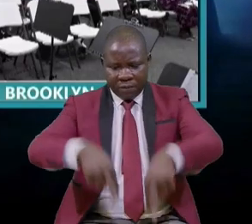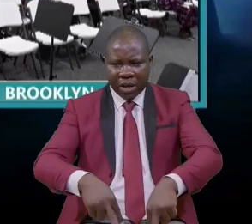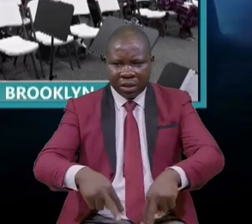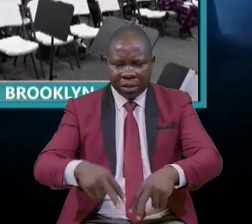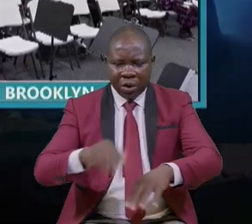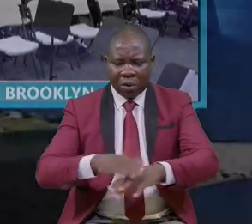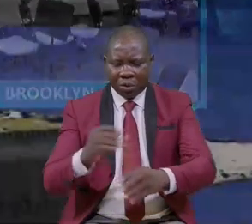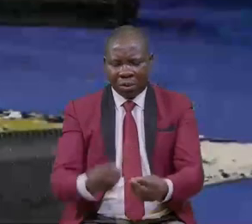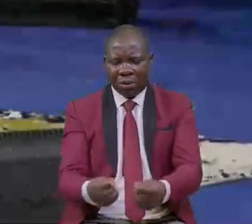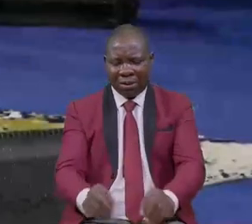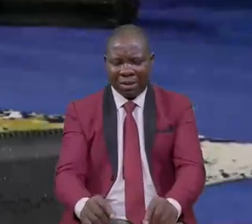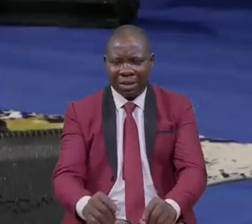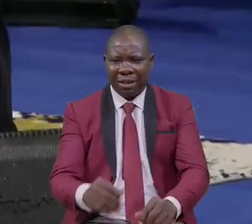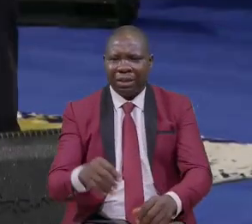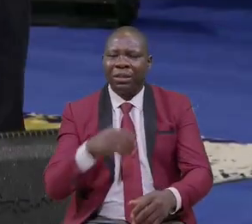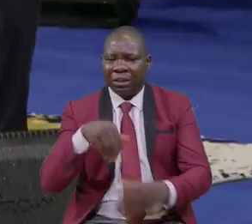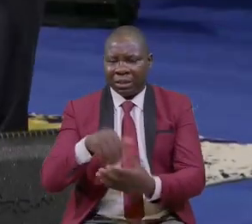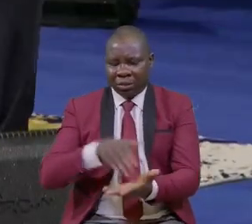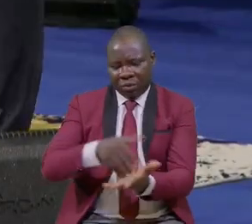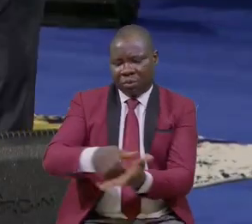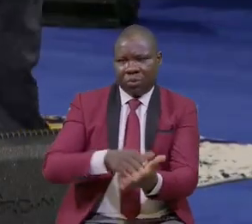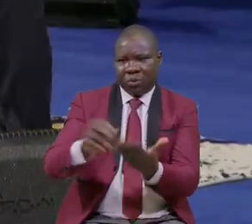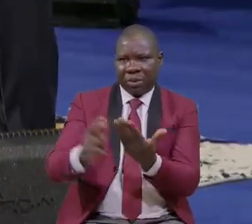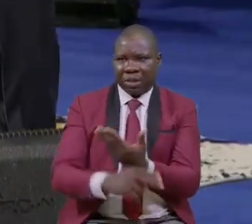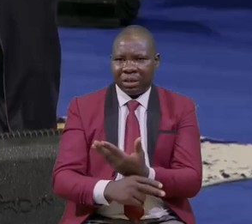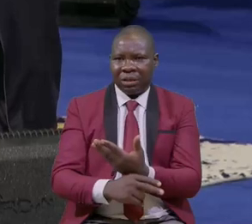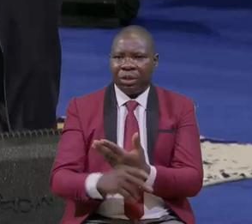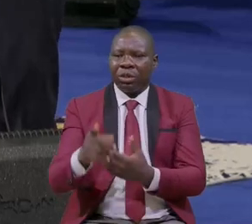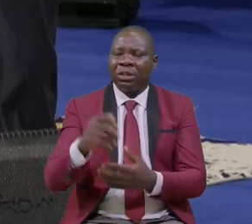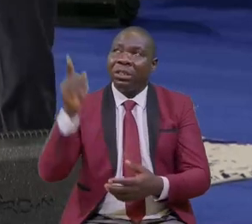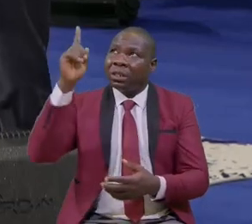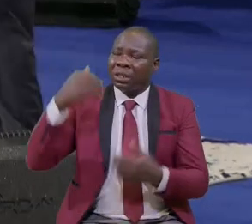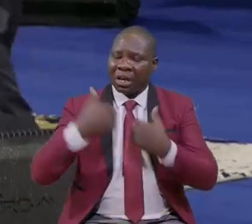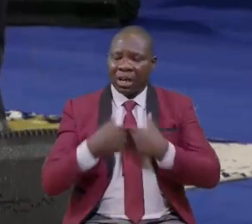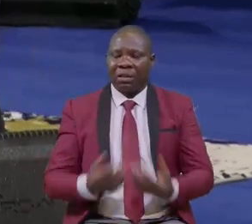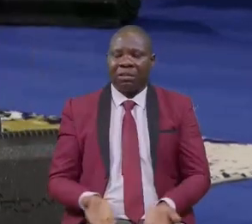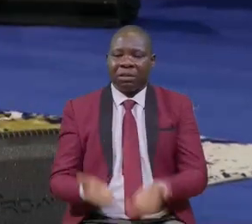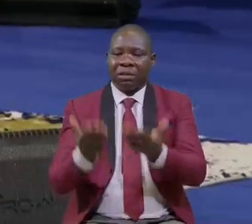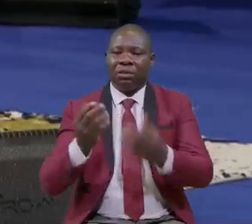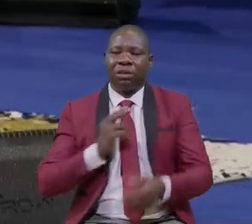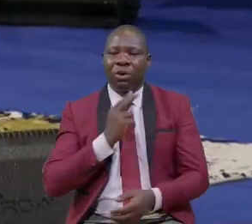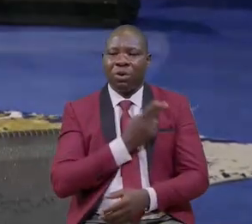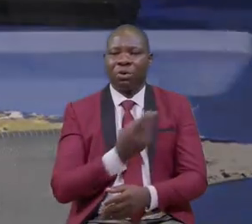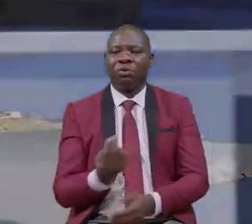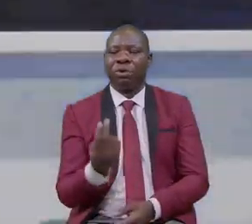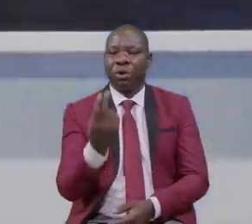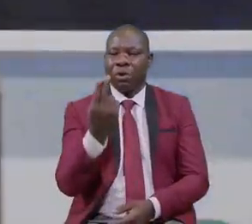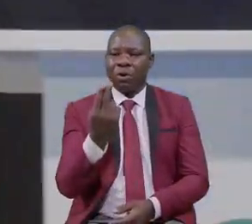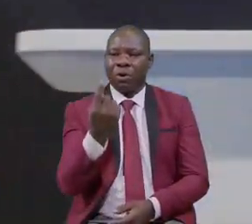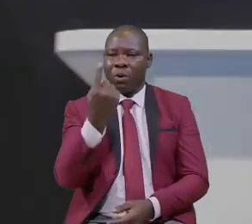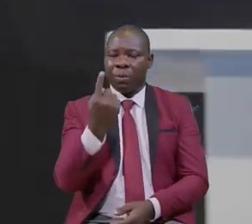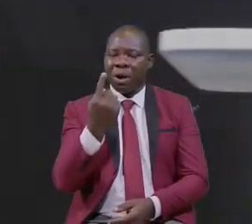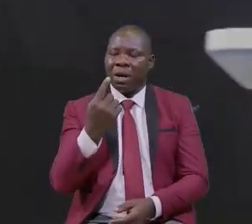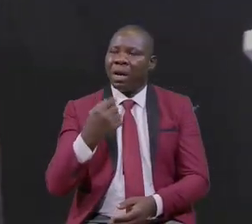l'impimportence dans l'impuissance il nous a ressuscité je dois rendre ça personne il